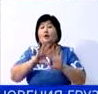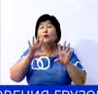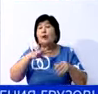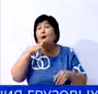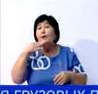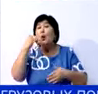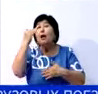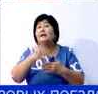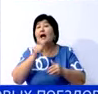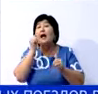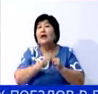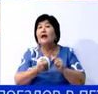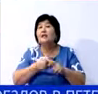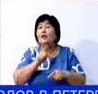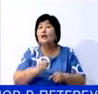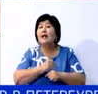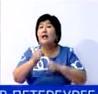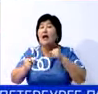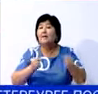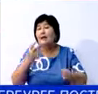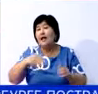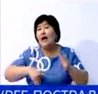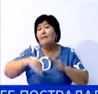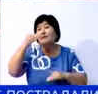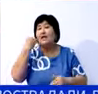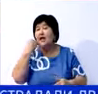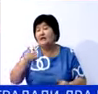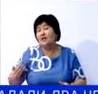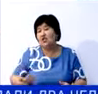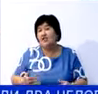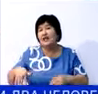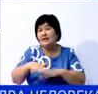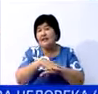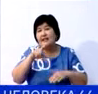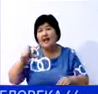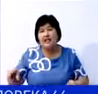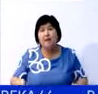немало задач, каждая из которых направлена на повышение качества жизни населения.